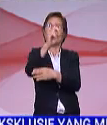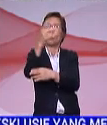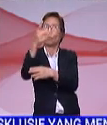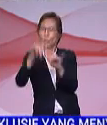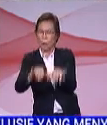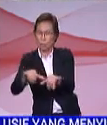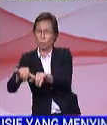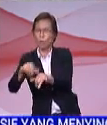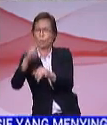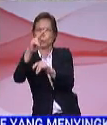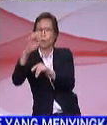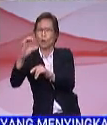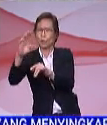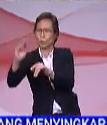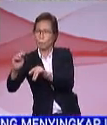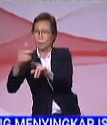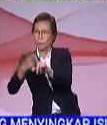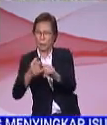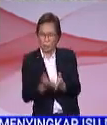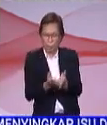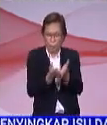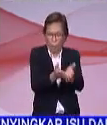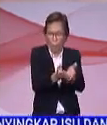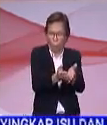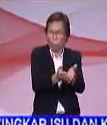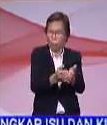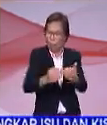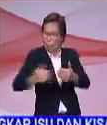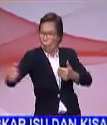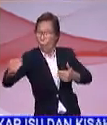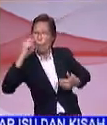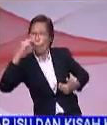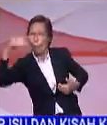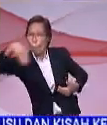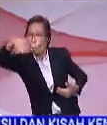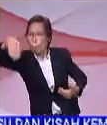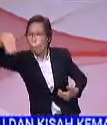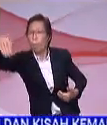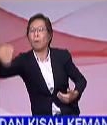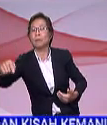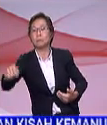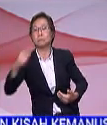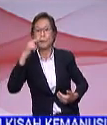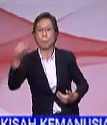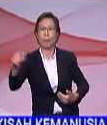jarak sekitar 200 meter dari bot fiber yang dinaiki.